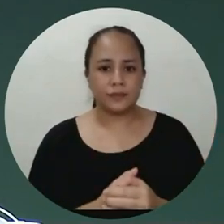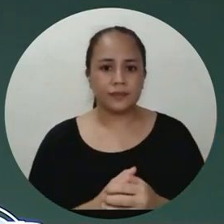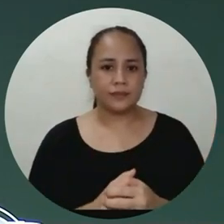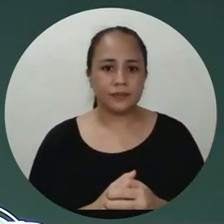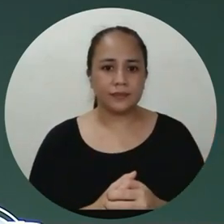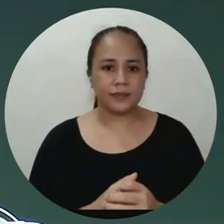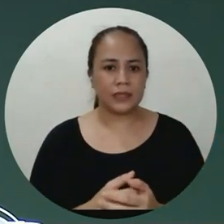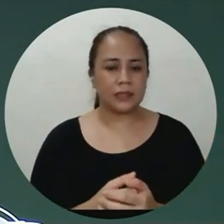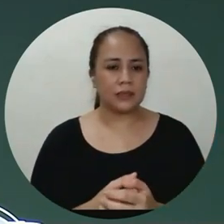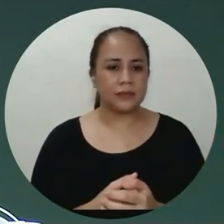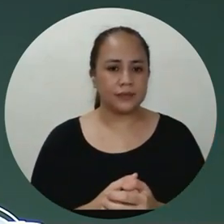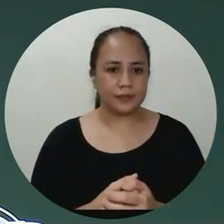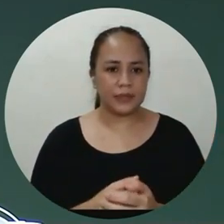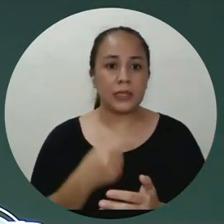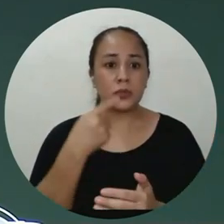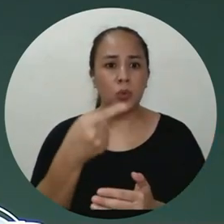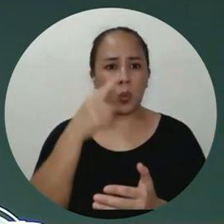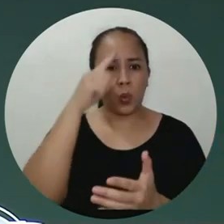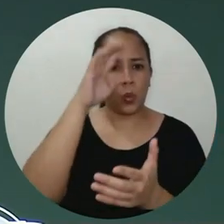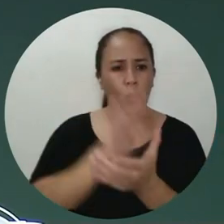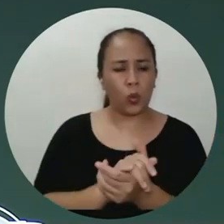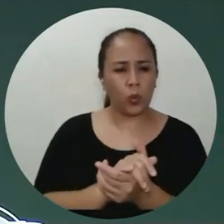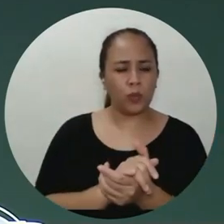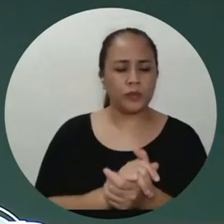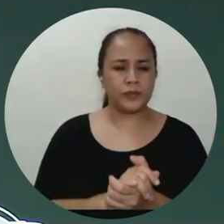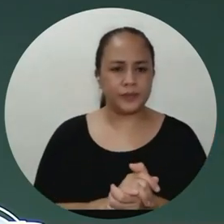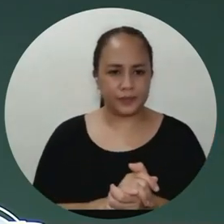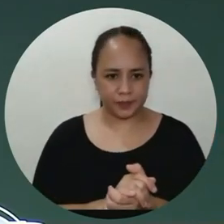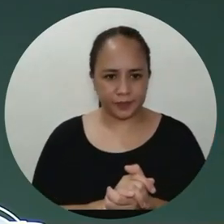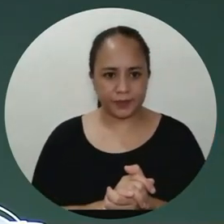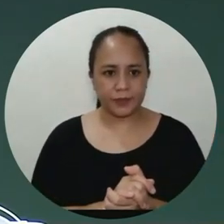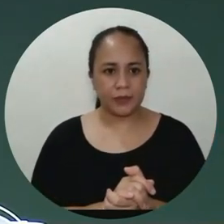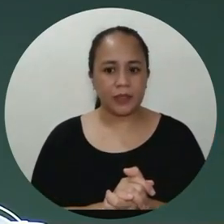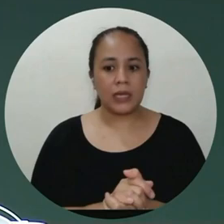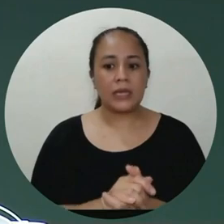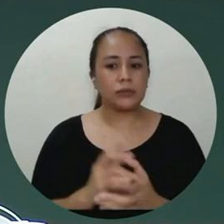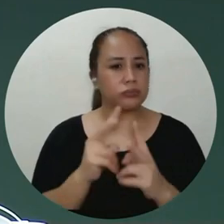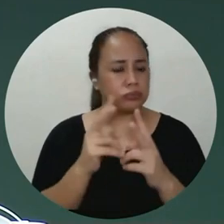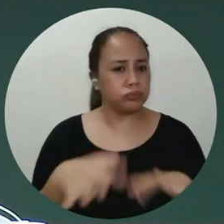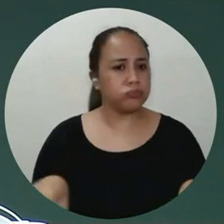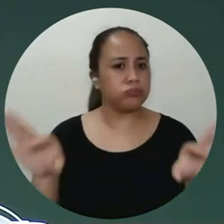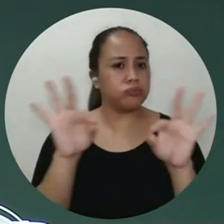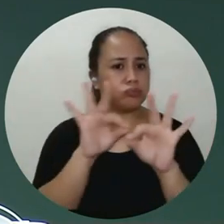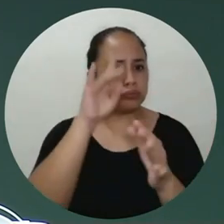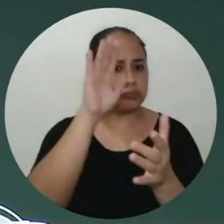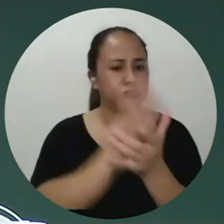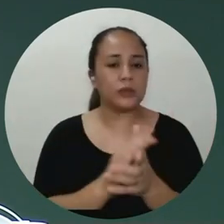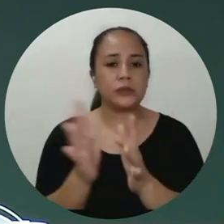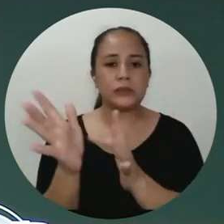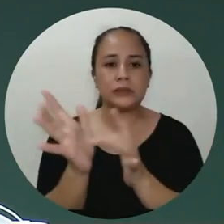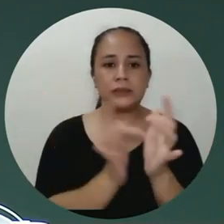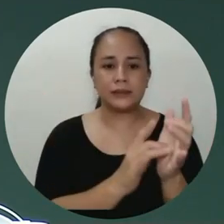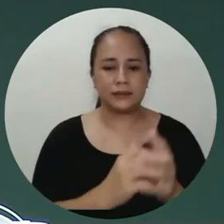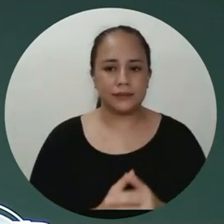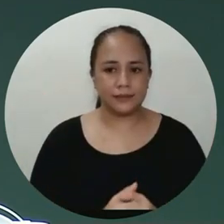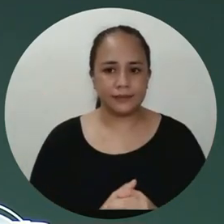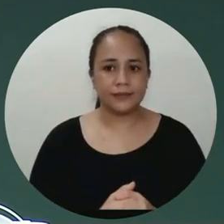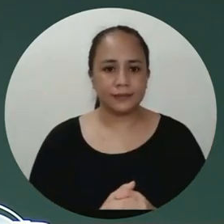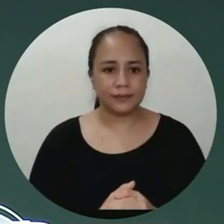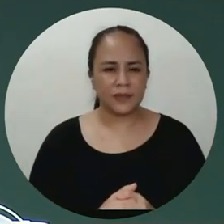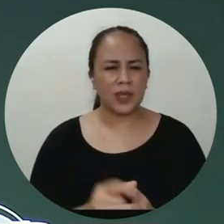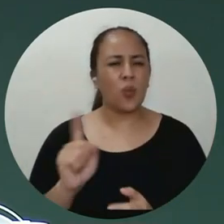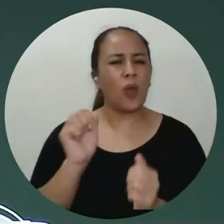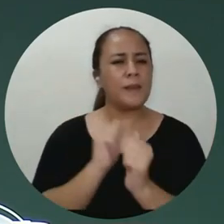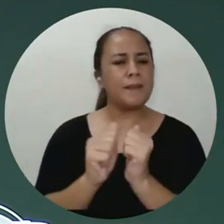said, "Whoever believes 제일 중요한 건 예수를 믿어야 돼요. So it's very important to believe in 예수 Jesus. 믿는다가 무슨 말이에요? What does it mean